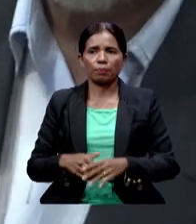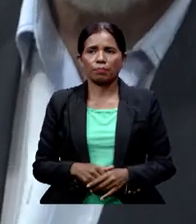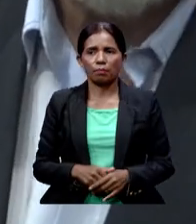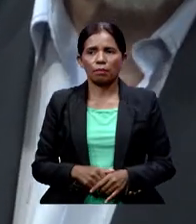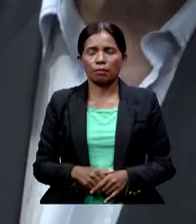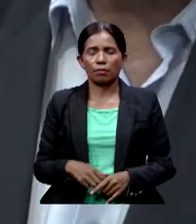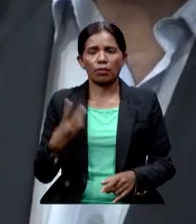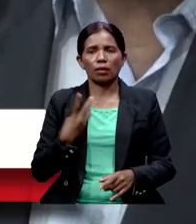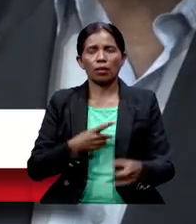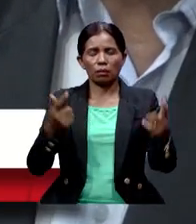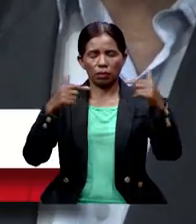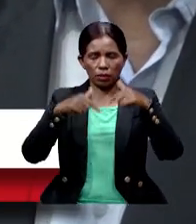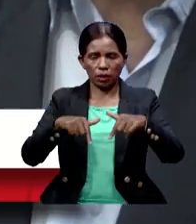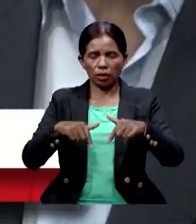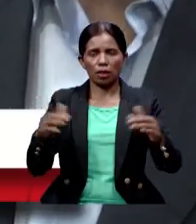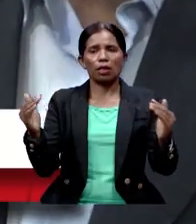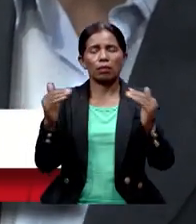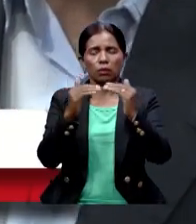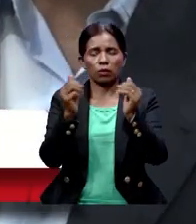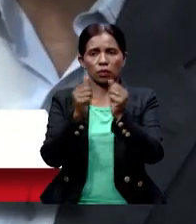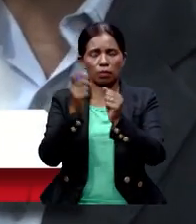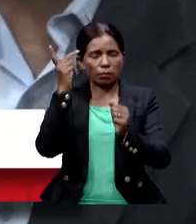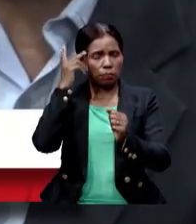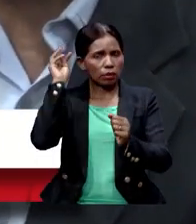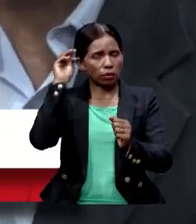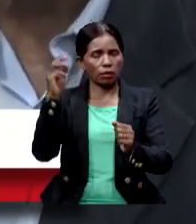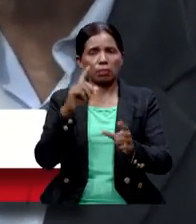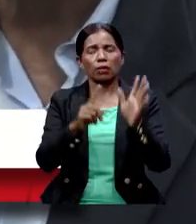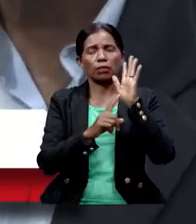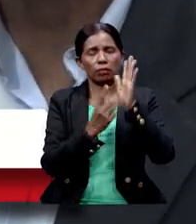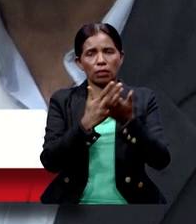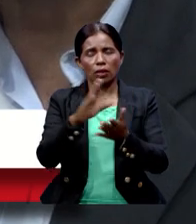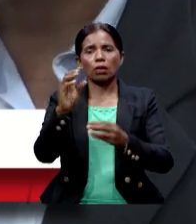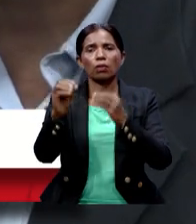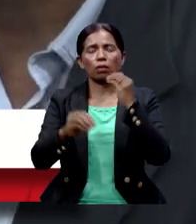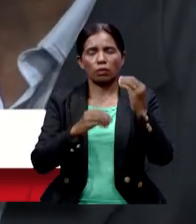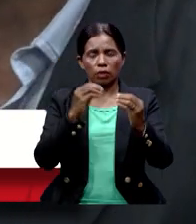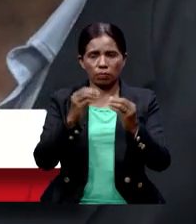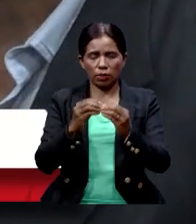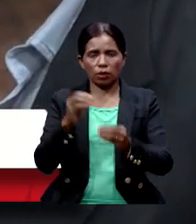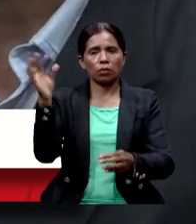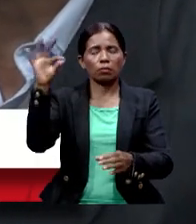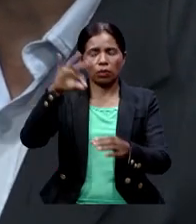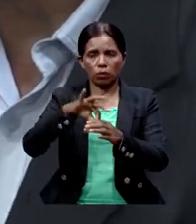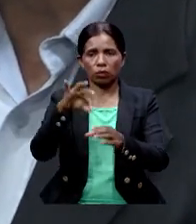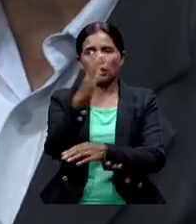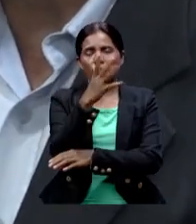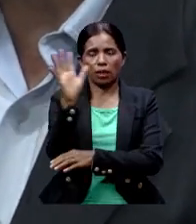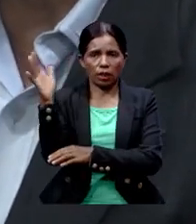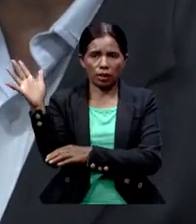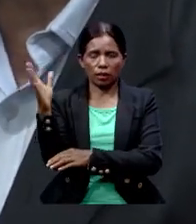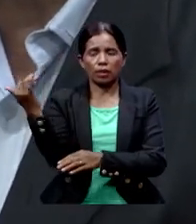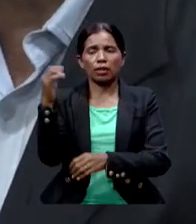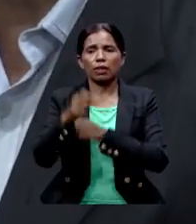Ami o imaia sur excelência ne, ami partilho ituan con ba experiência coreana, liliu iha area reflorestação ne, nebe ami